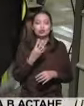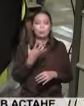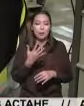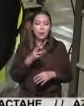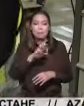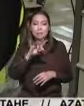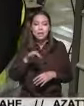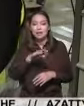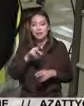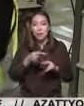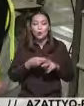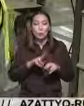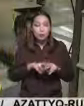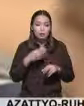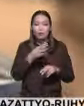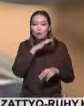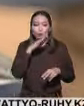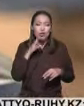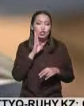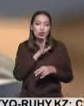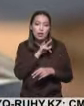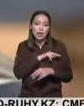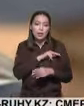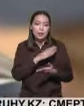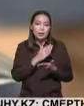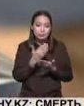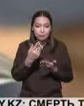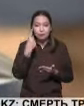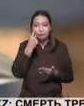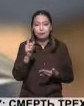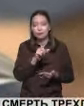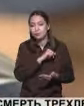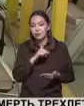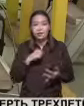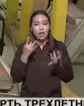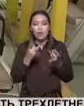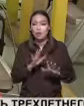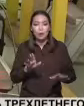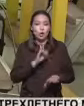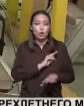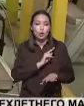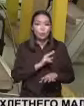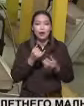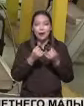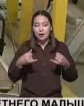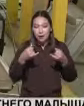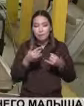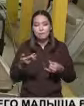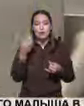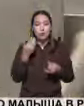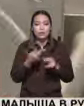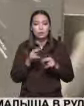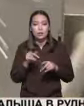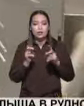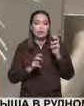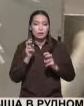что на предприятии трудится немало женщин. Причем им здесь доверяют самую непростую работу с кабелями. Ранее электровоз-завод